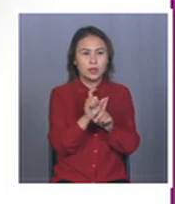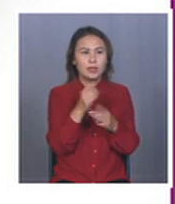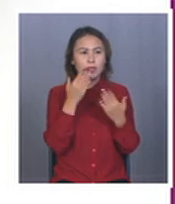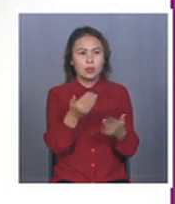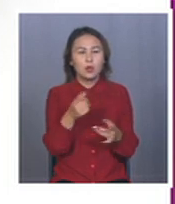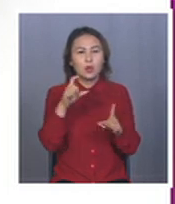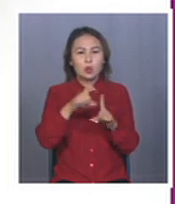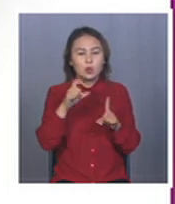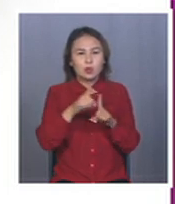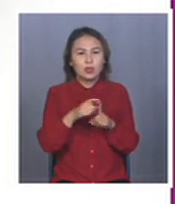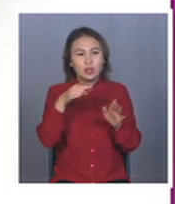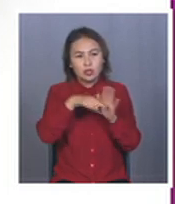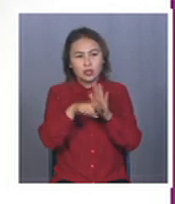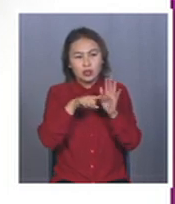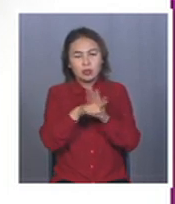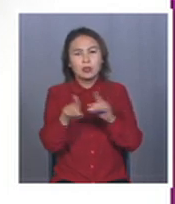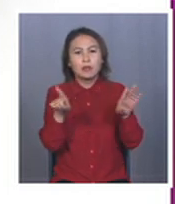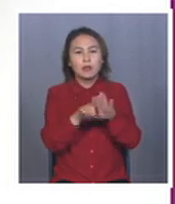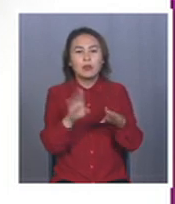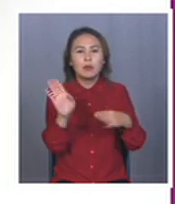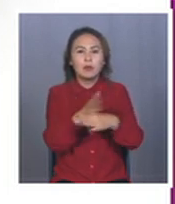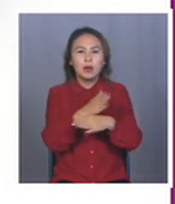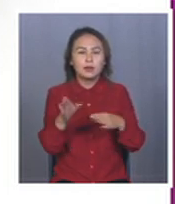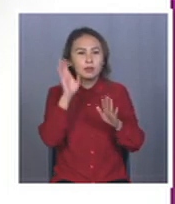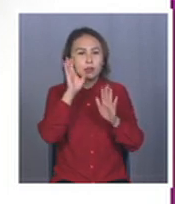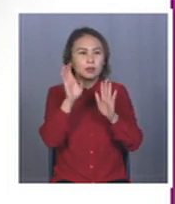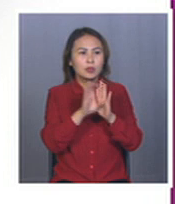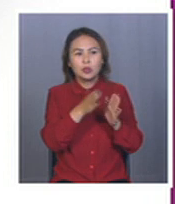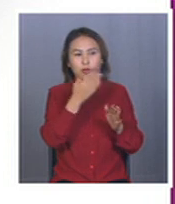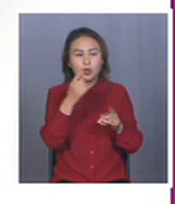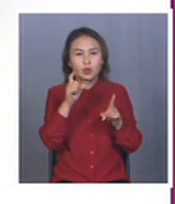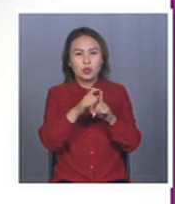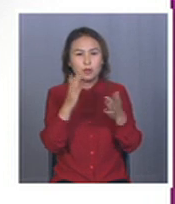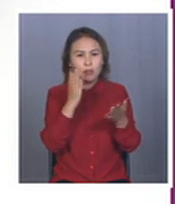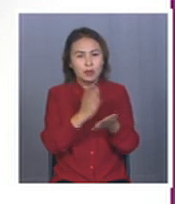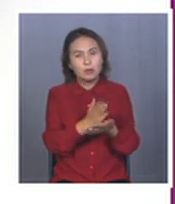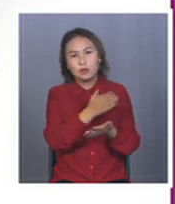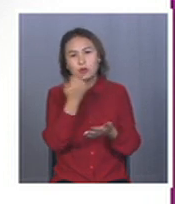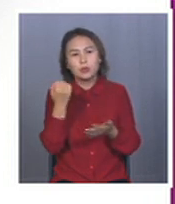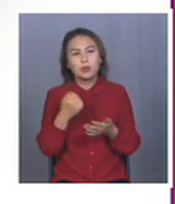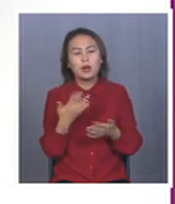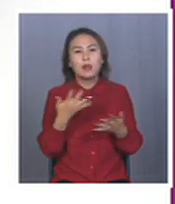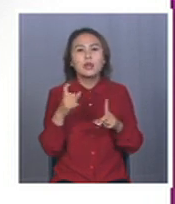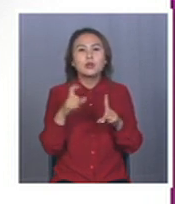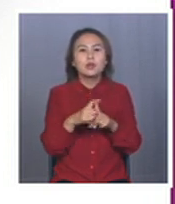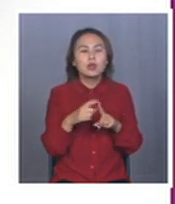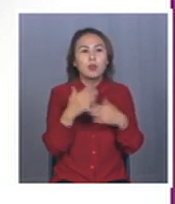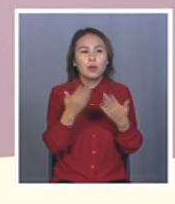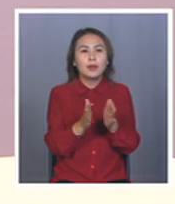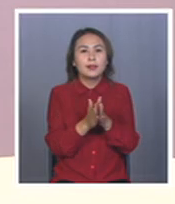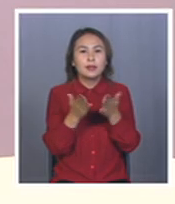сөздердің ішінде буын үндестігіне бағынбай тұрған сөз бар ма? Қай сөз екен? Ол кітап